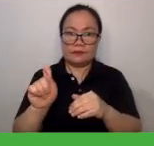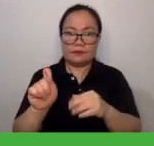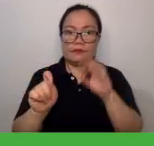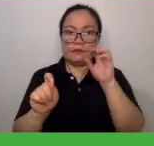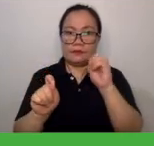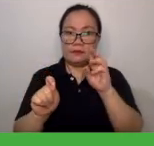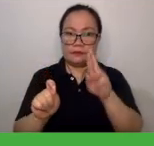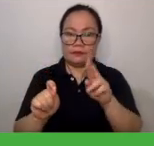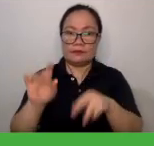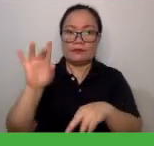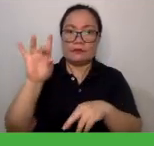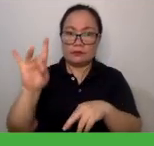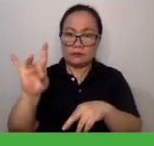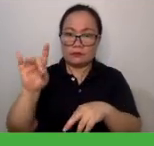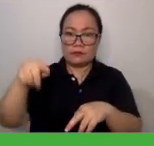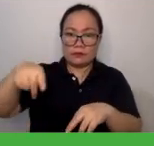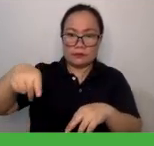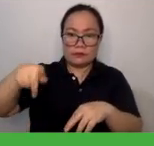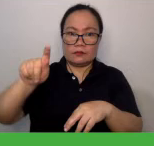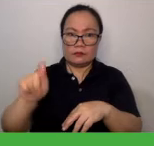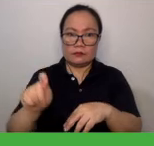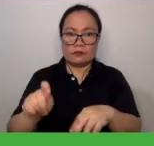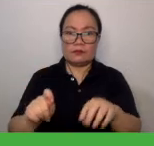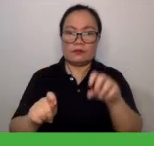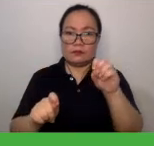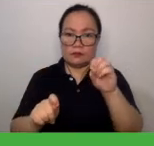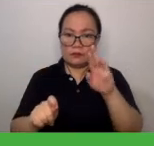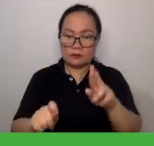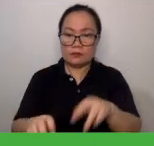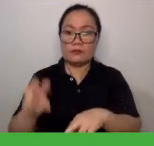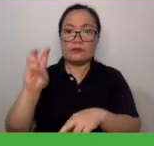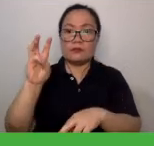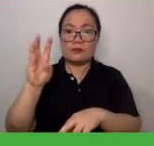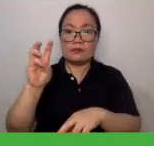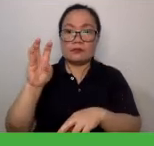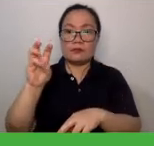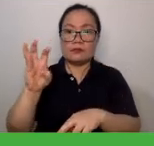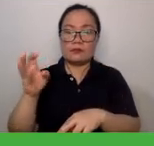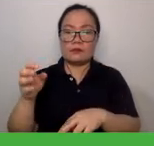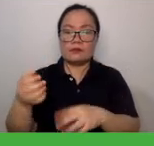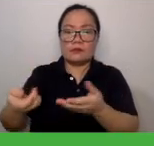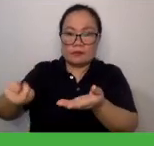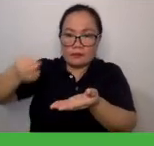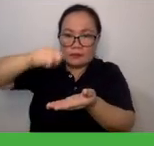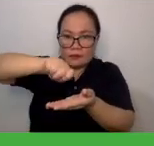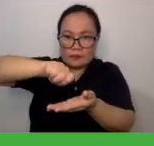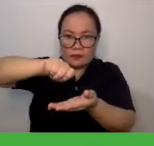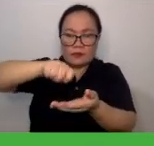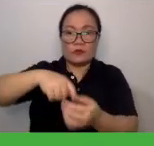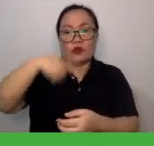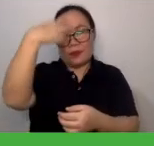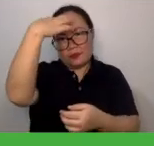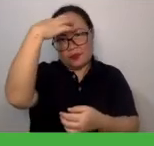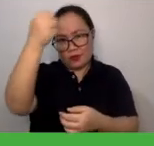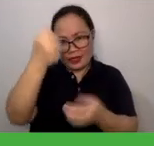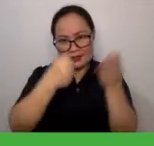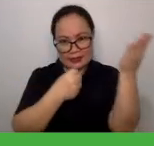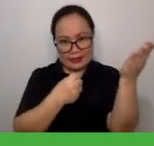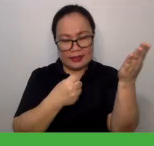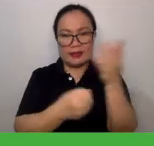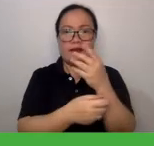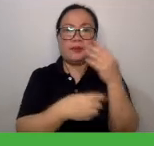yung isang quart ay 2 pints, therefore, kung 4 quarts, 4 times 2, that is also equivalent to 8